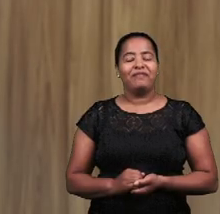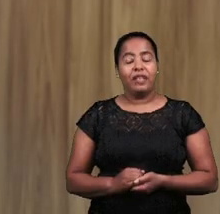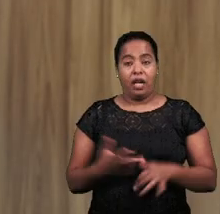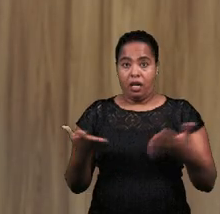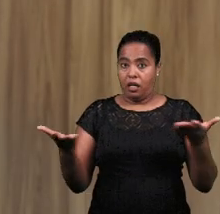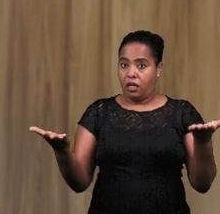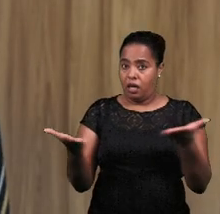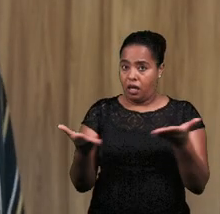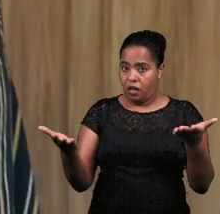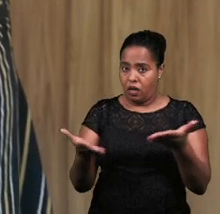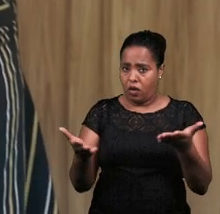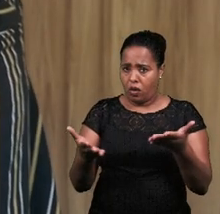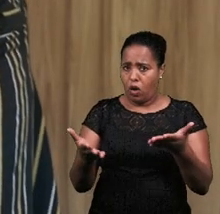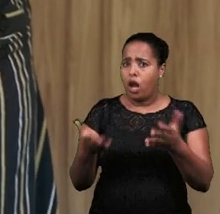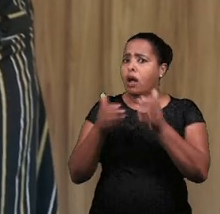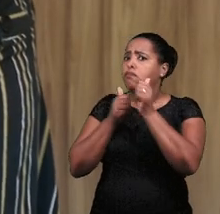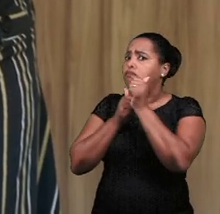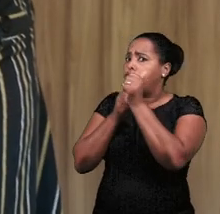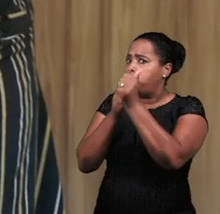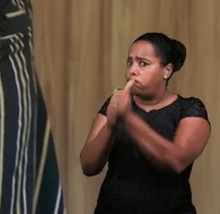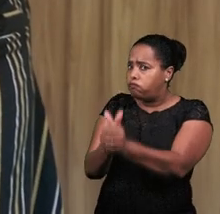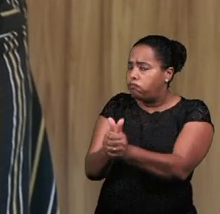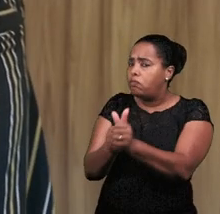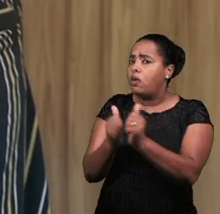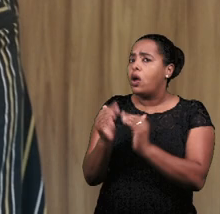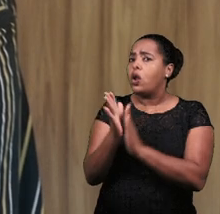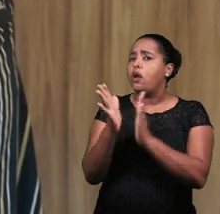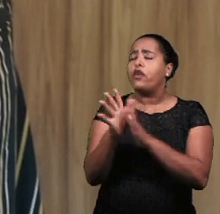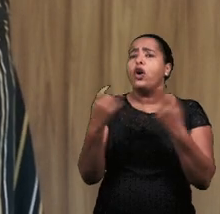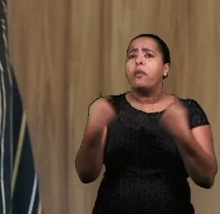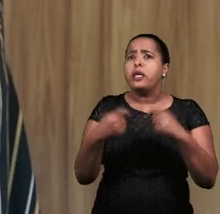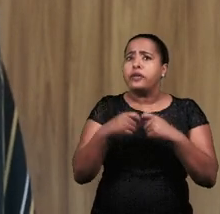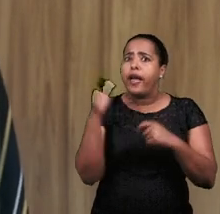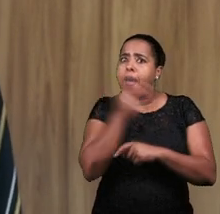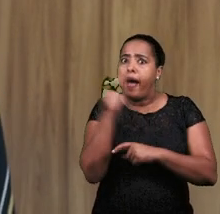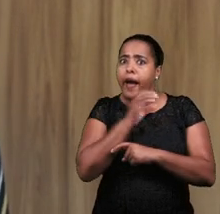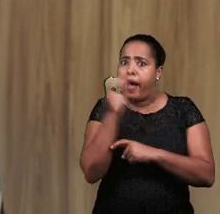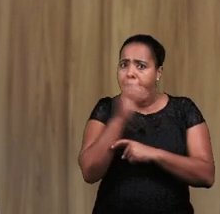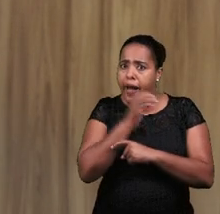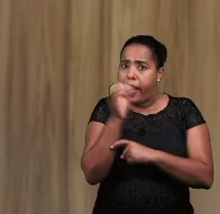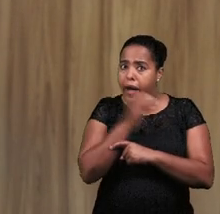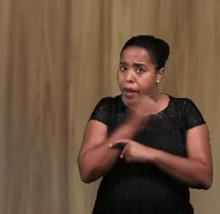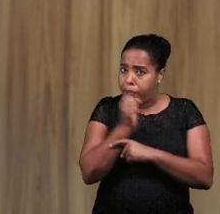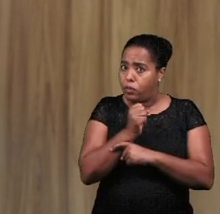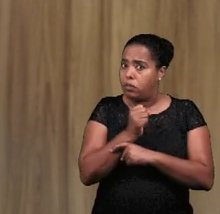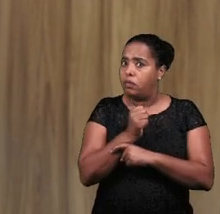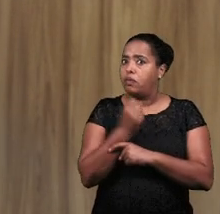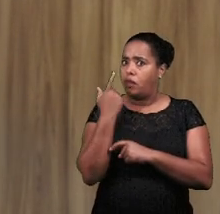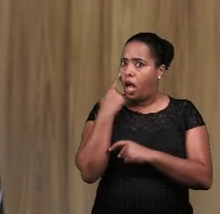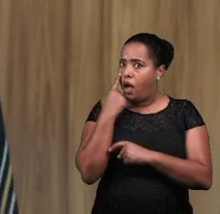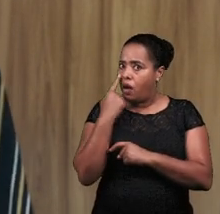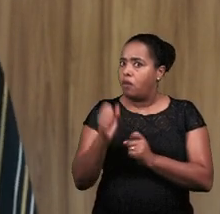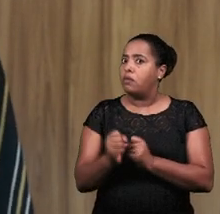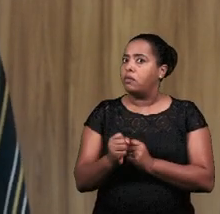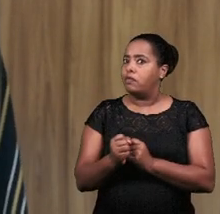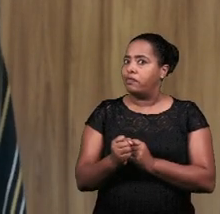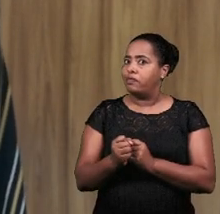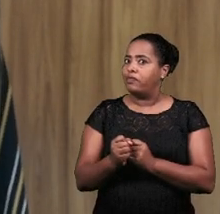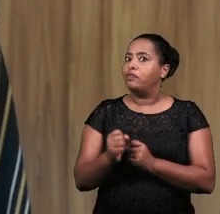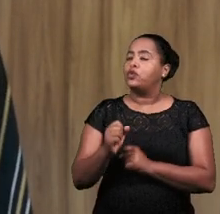Maintenant, pour accompagner la louange, nous avons besoin d'accélérer, jouer plus rapidement. Nous allons